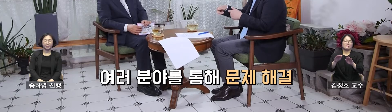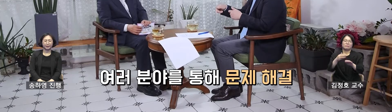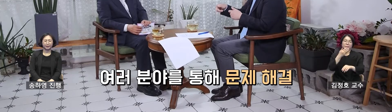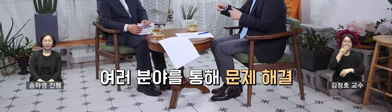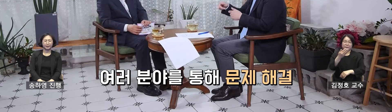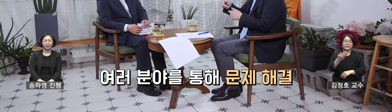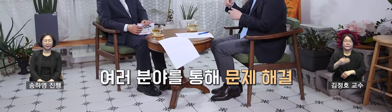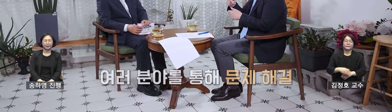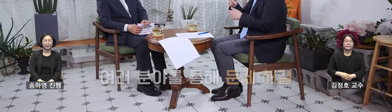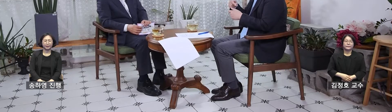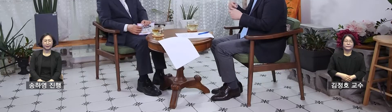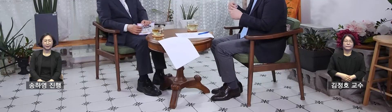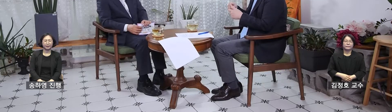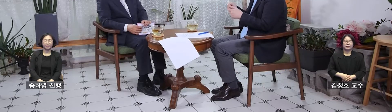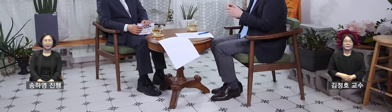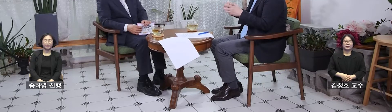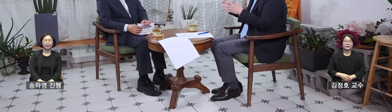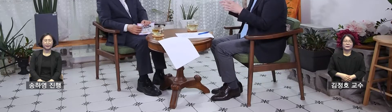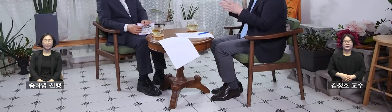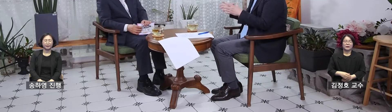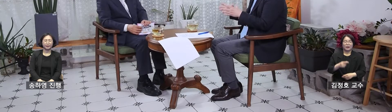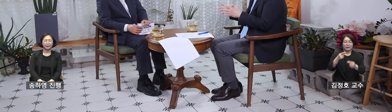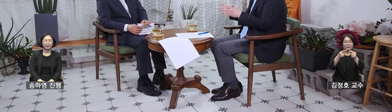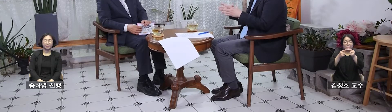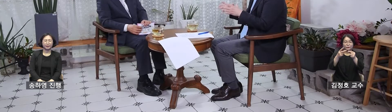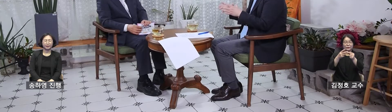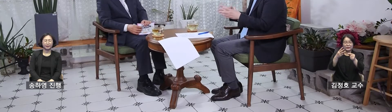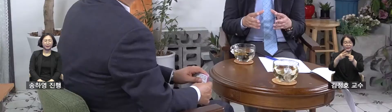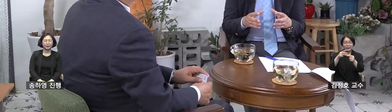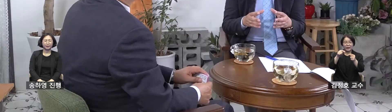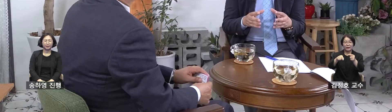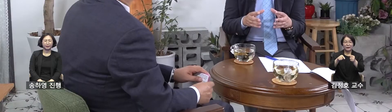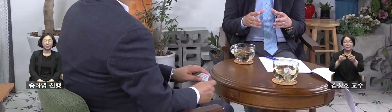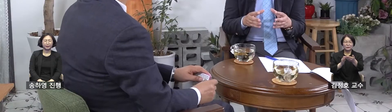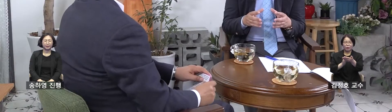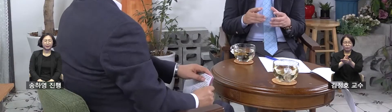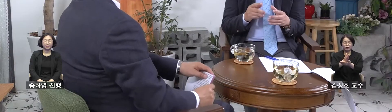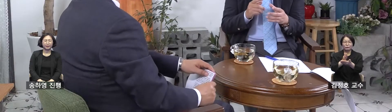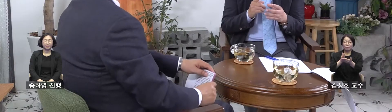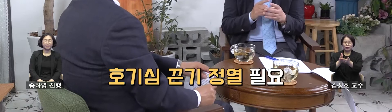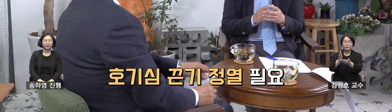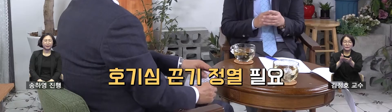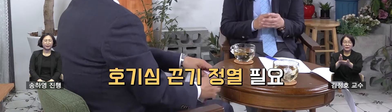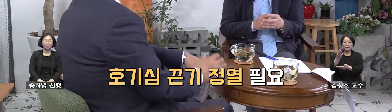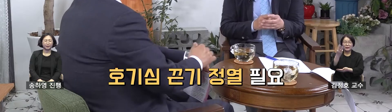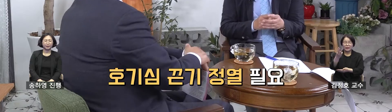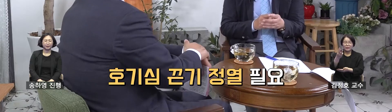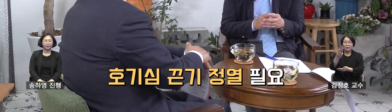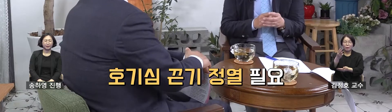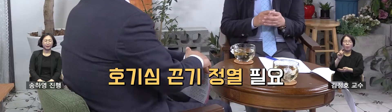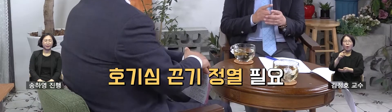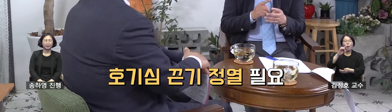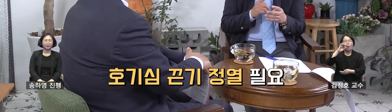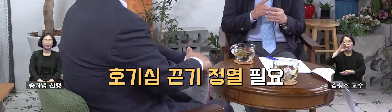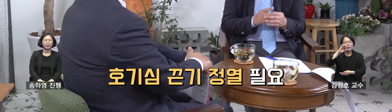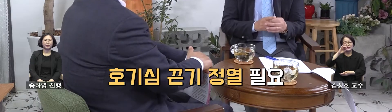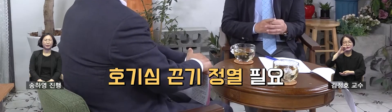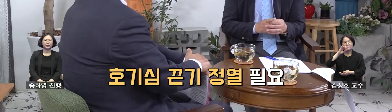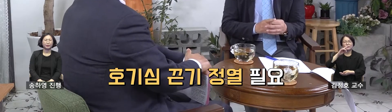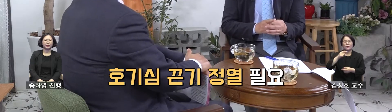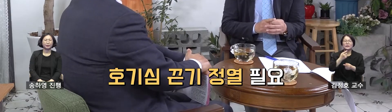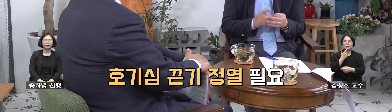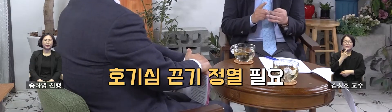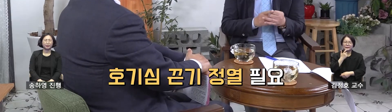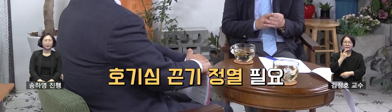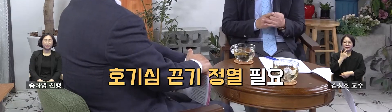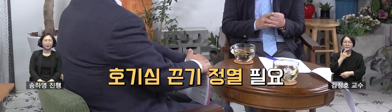그런 문제를 기둥을 세 개를 박을 정도로 오랫동안 거기를 하려면 호기심도 있어야 되고 끈기도